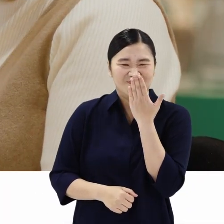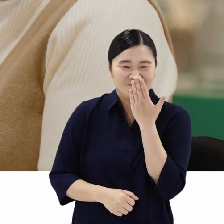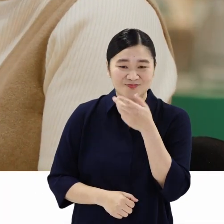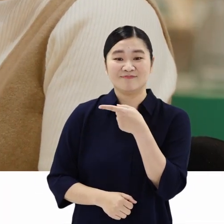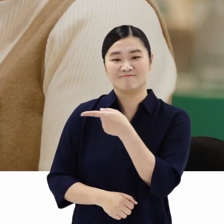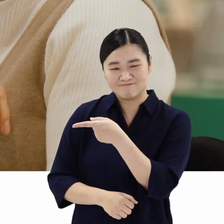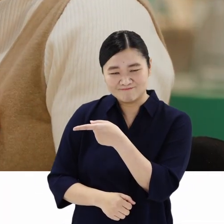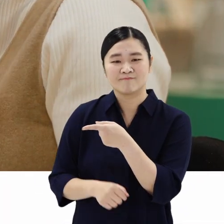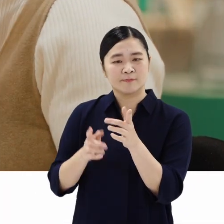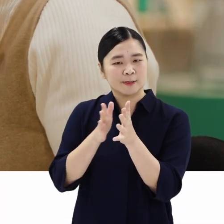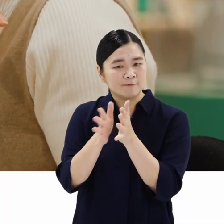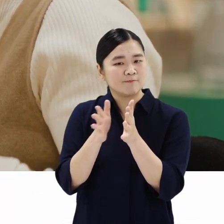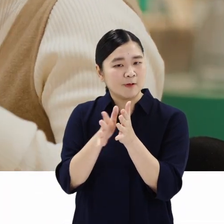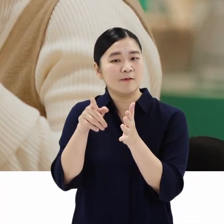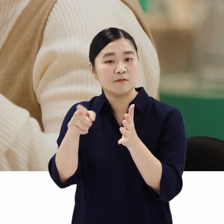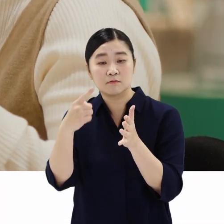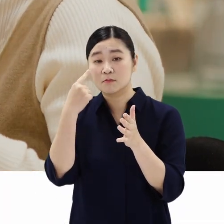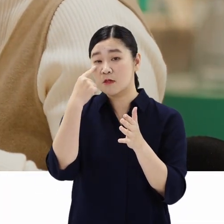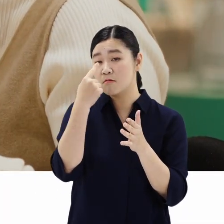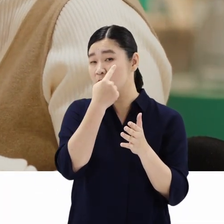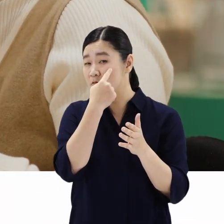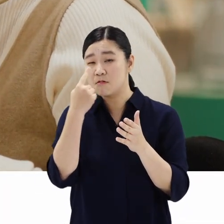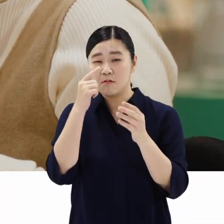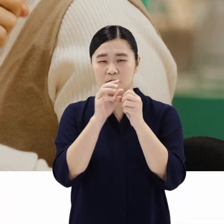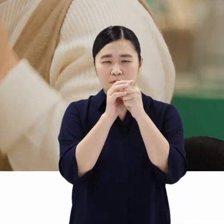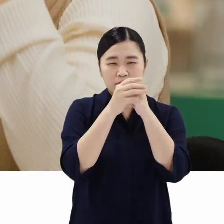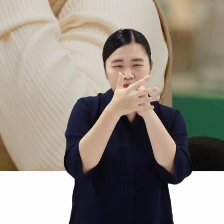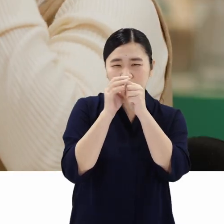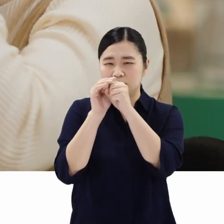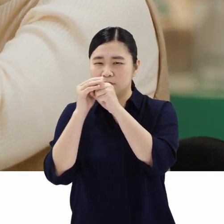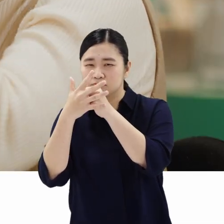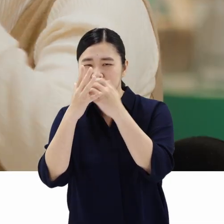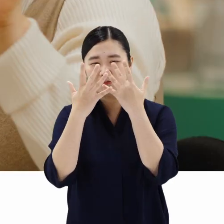これは白内障の疑似体験よ。